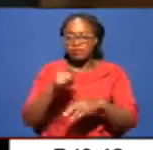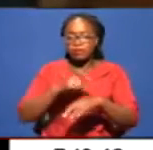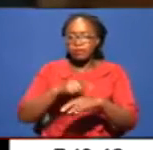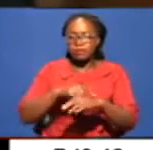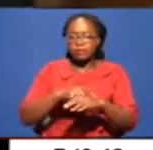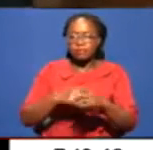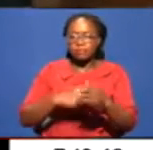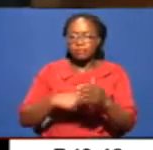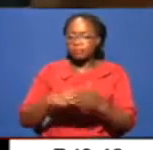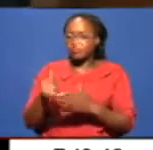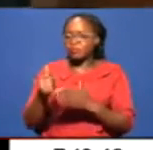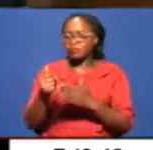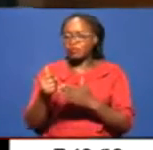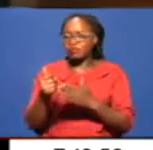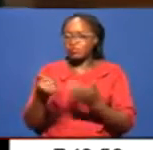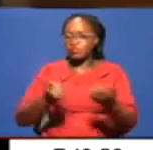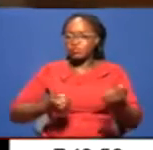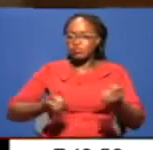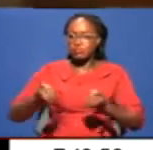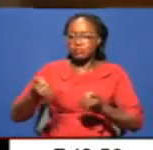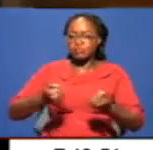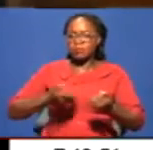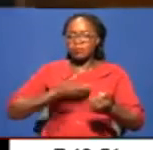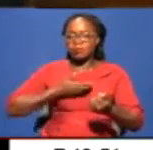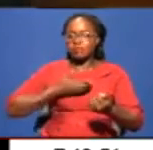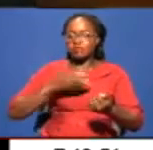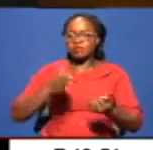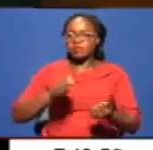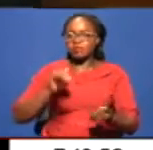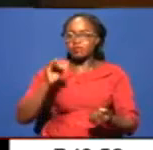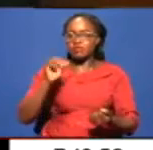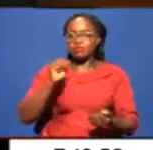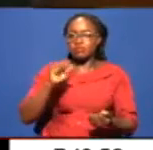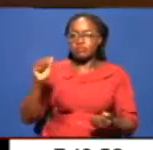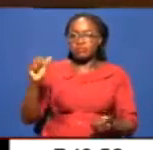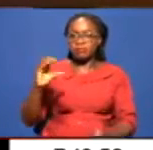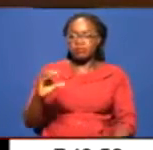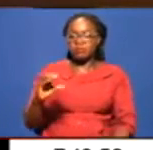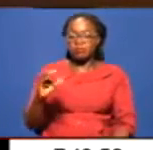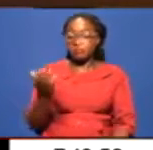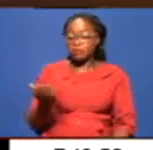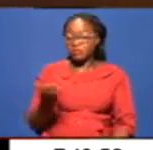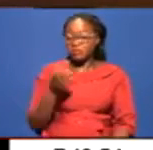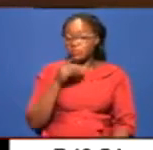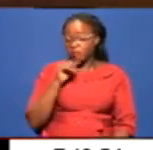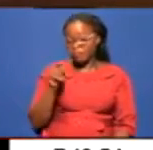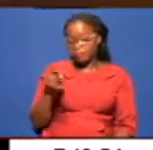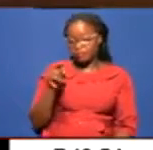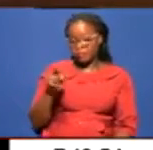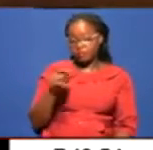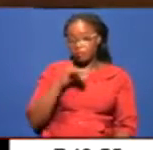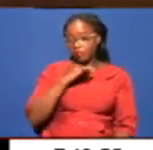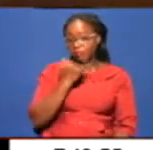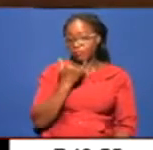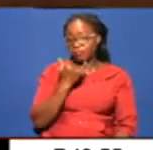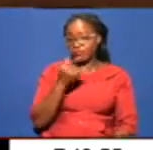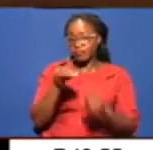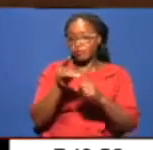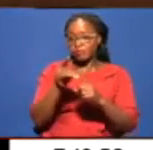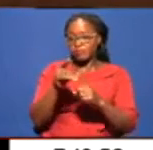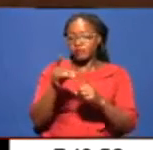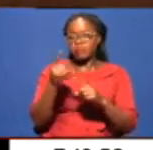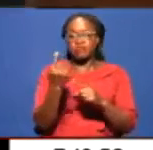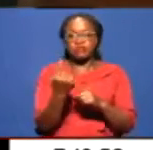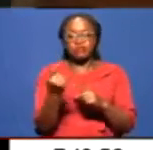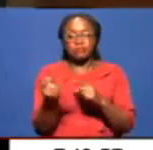gari ambalo lilimilikiwa na Isaac Sumbule Mushanji. Kagunda anadaiwa kutekeleza kosa hilo kati ya tarehe 1 Novemba